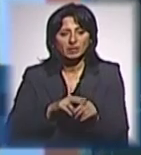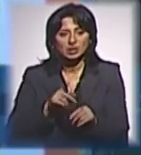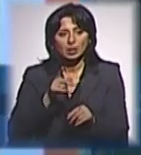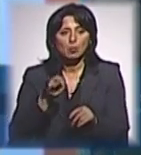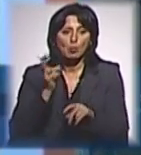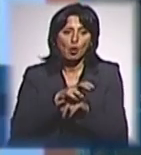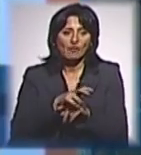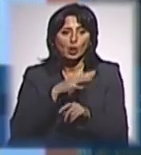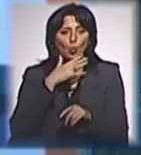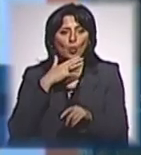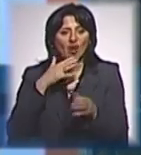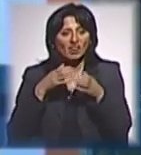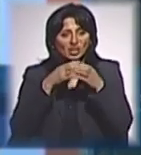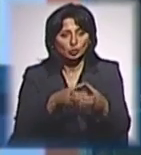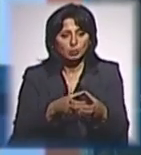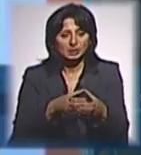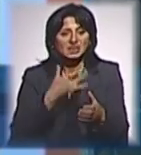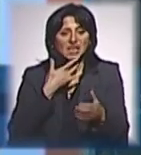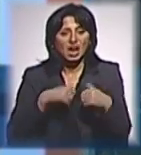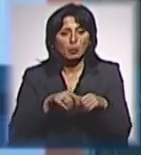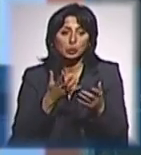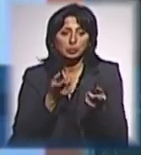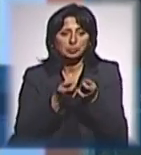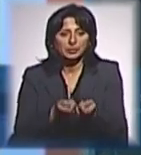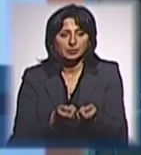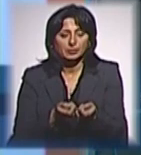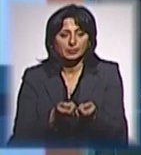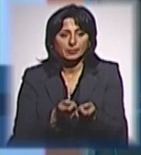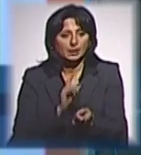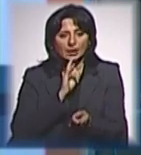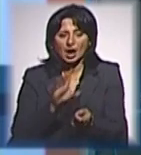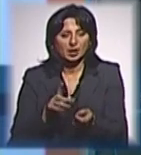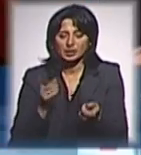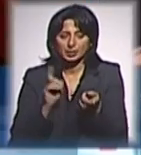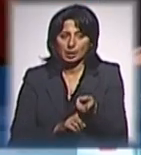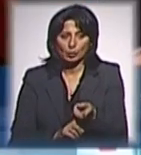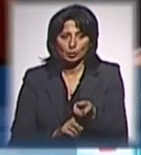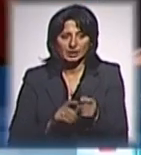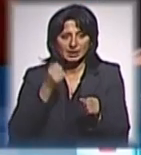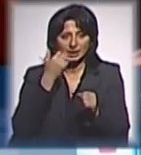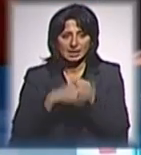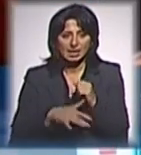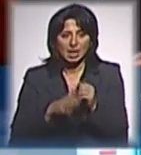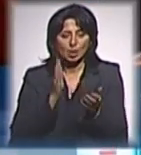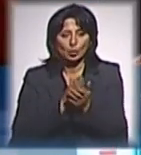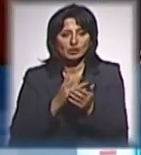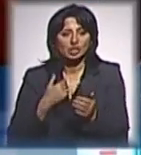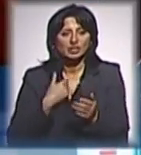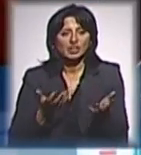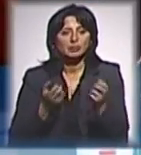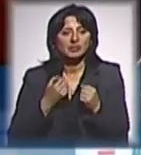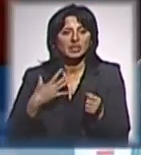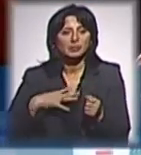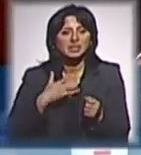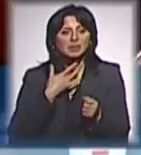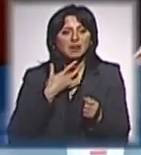მოხალთ თუ არა უმრავლესობით დაუშვათ საკრებულოში არა არ იქნება ამაზე დამოკიდებული ცენტრალური აქ არის რომ ჩვენ მოვიგოთ